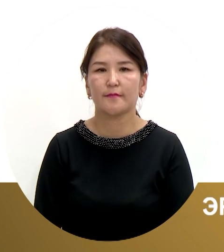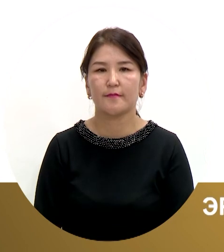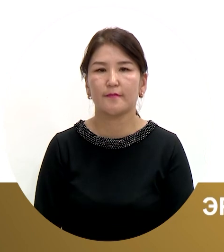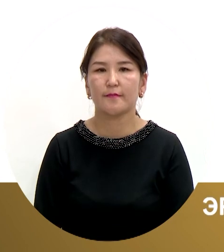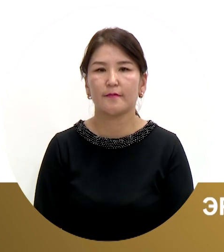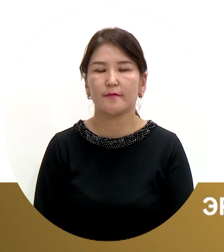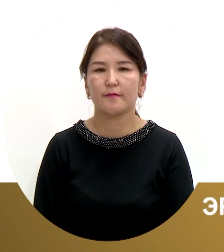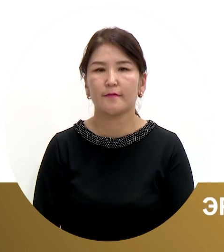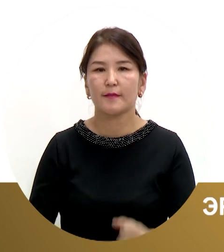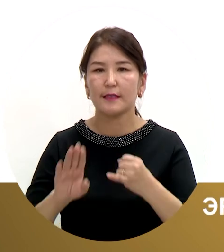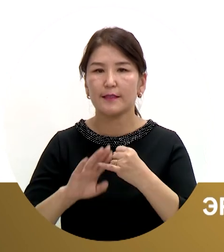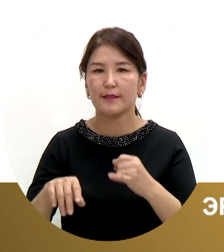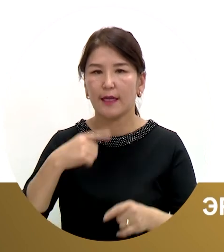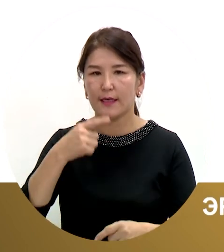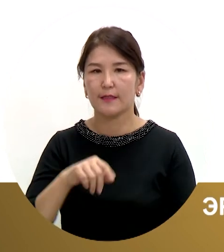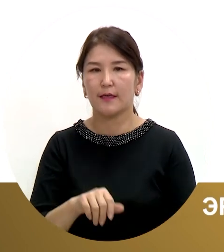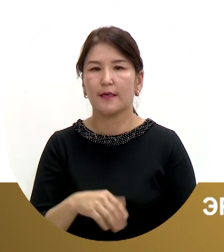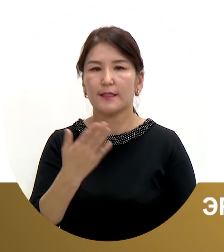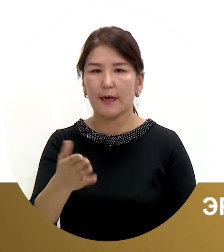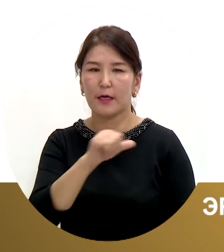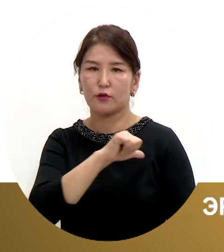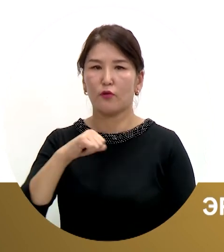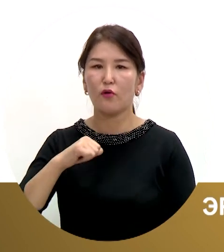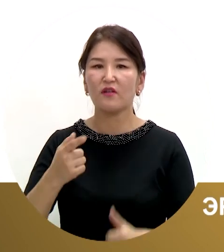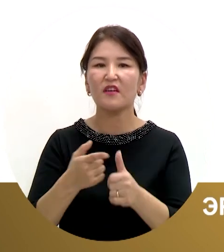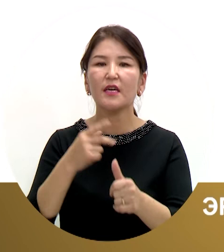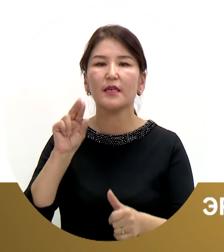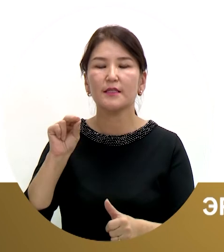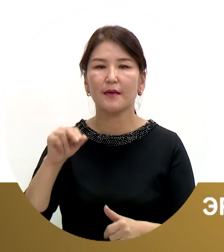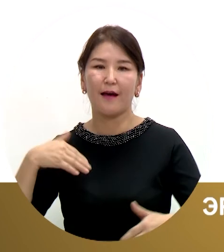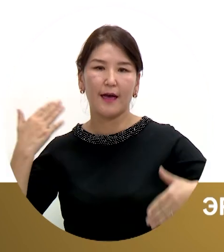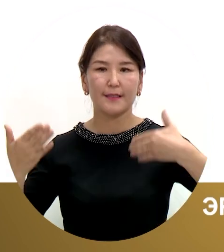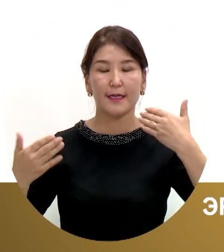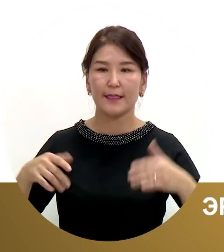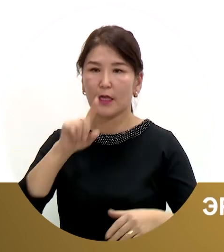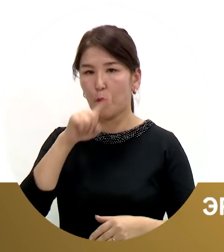болно. За ингээд эцэст нь хэлэхэд чамаас өөр хинч чамайг аз